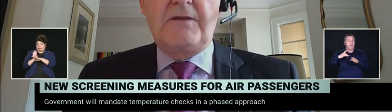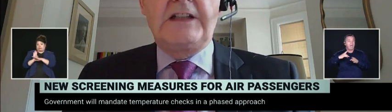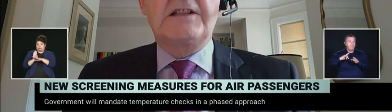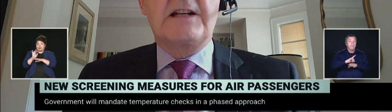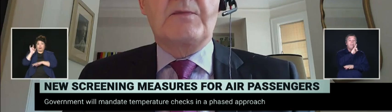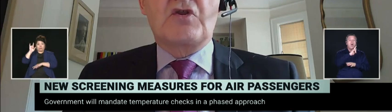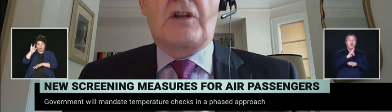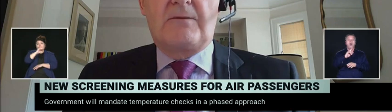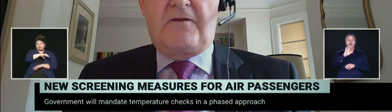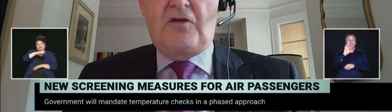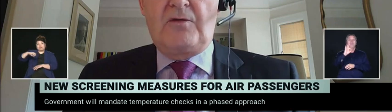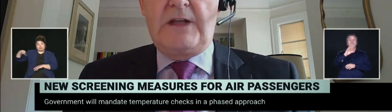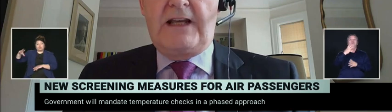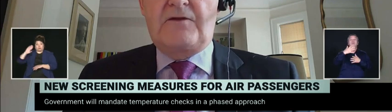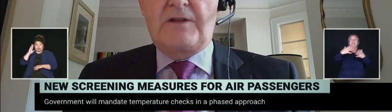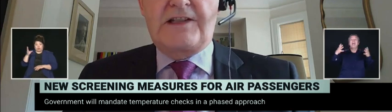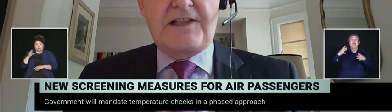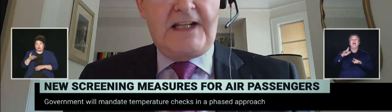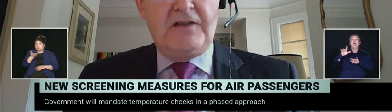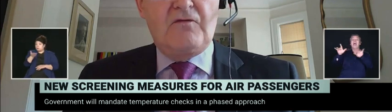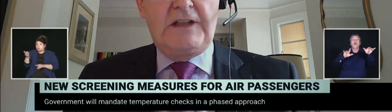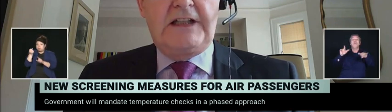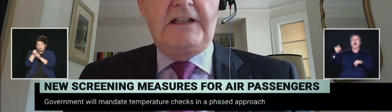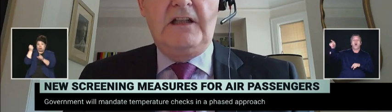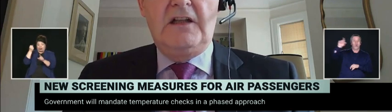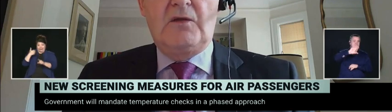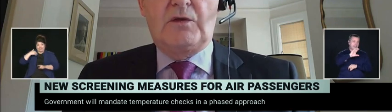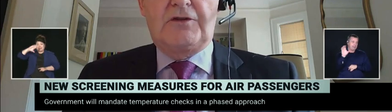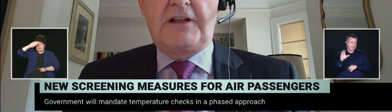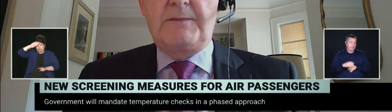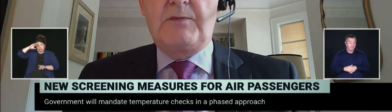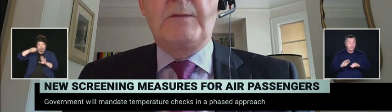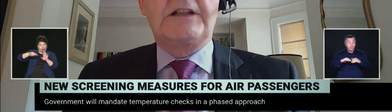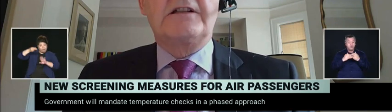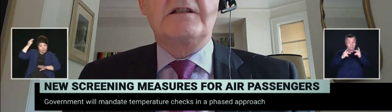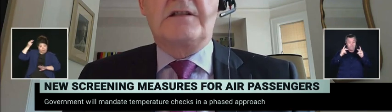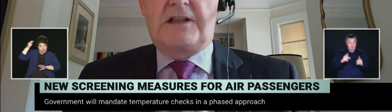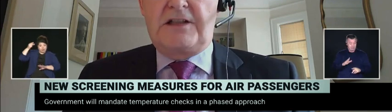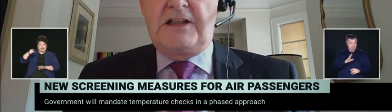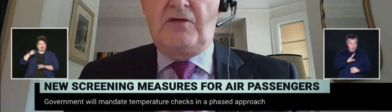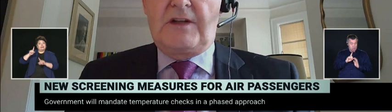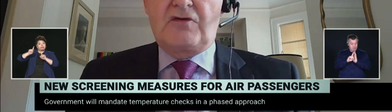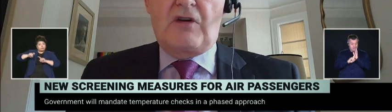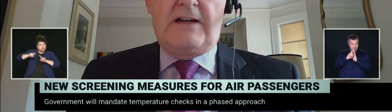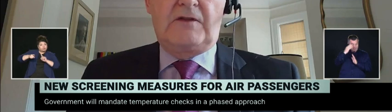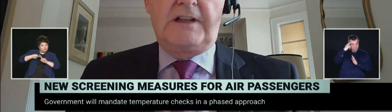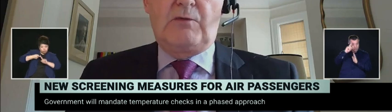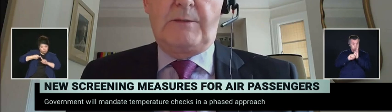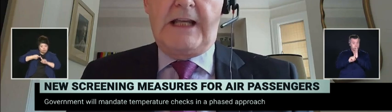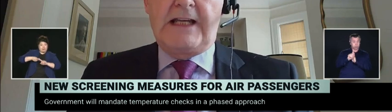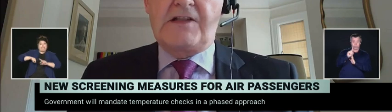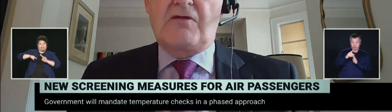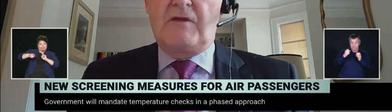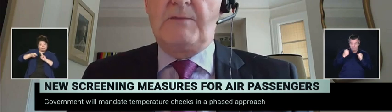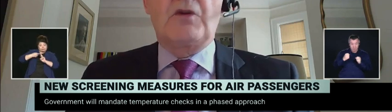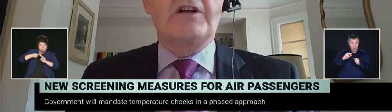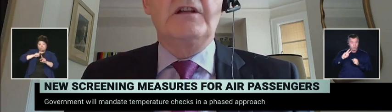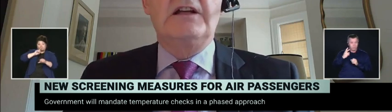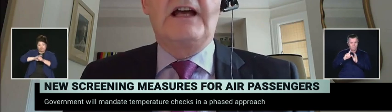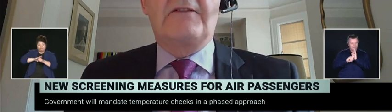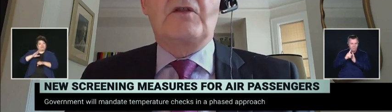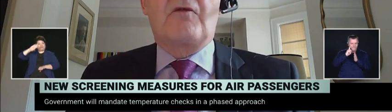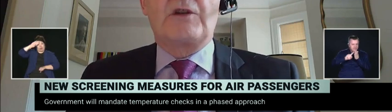have an elevated temperature confirmed after a second reading will not be permitted to continue their travel and will be asked to